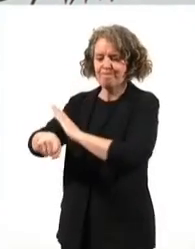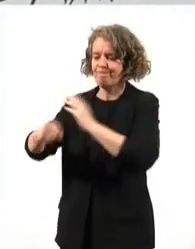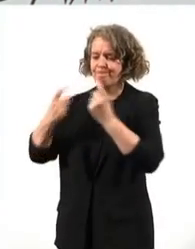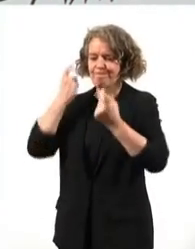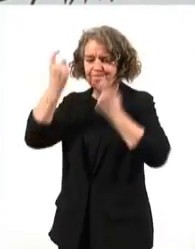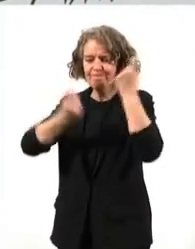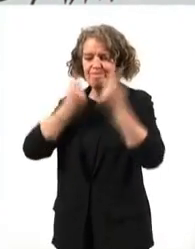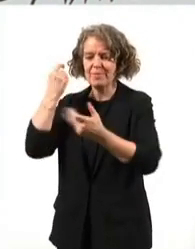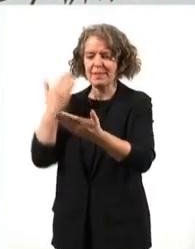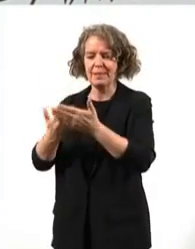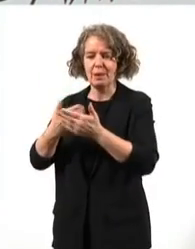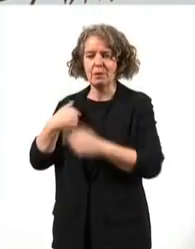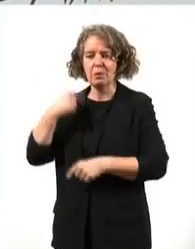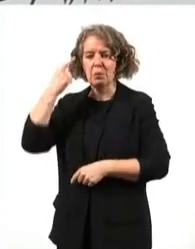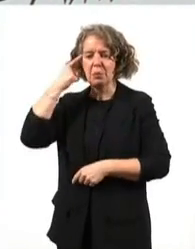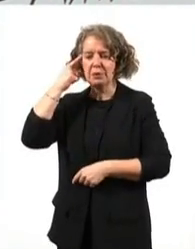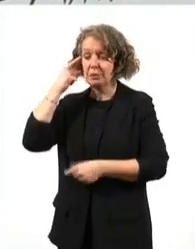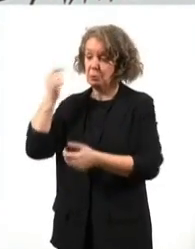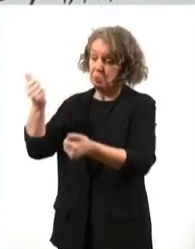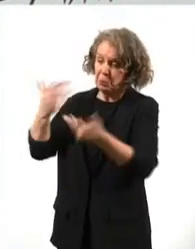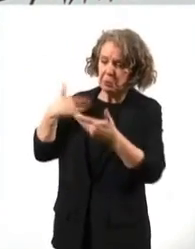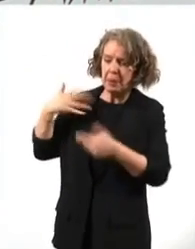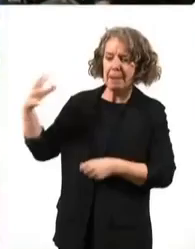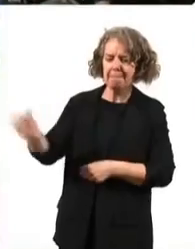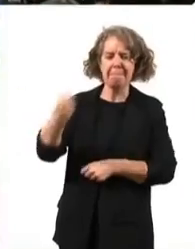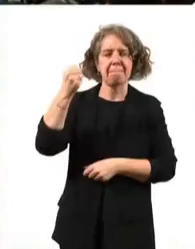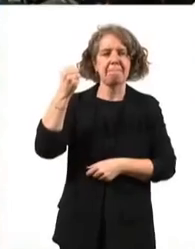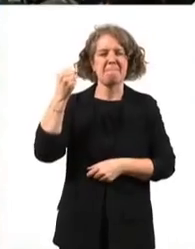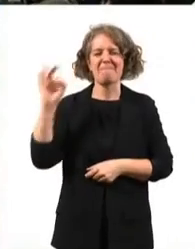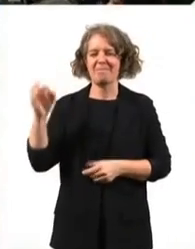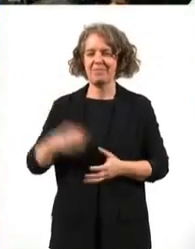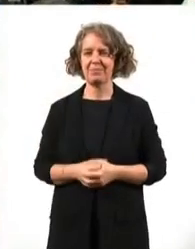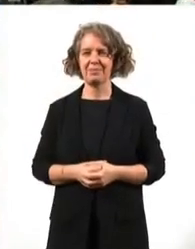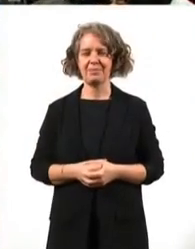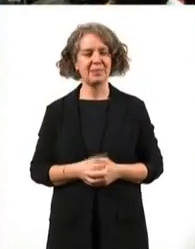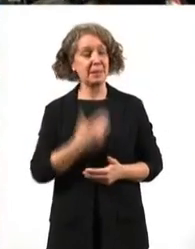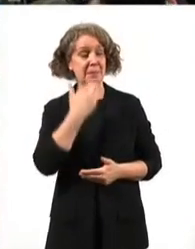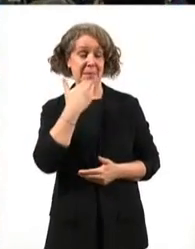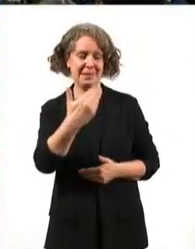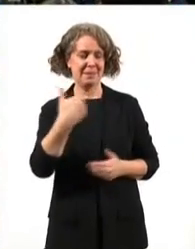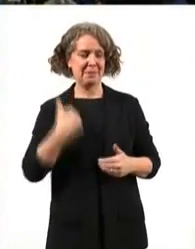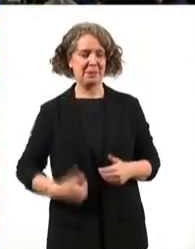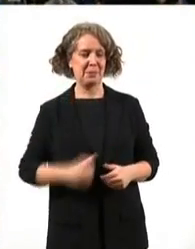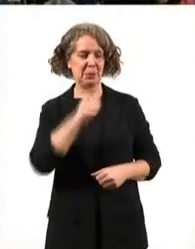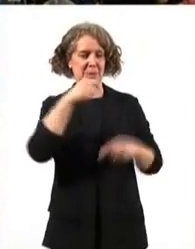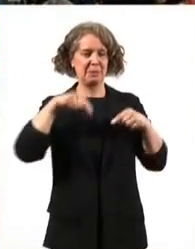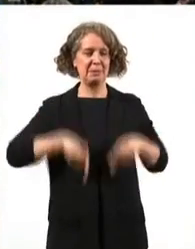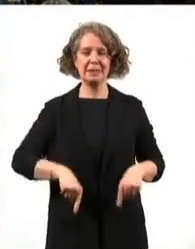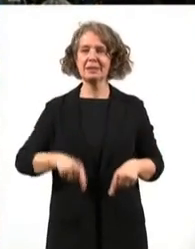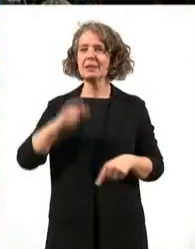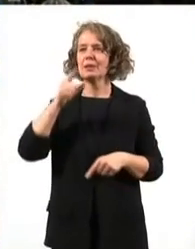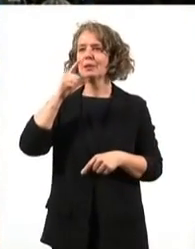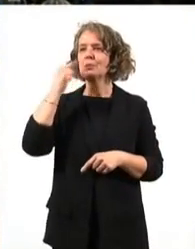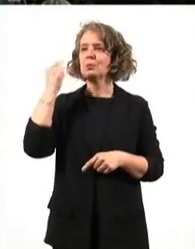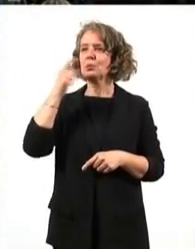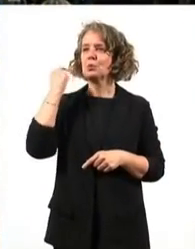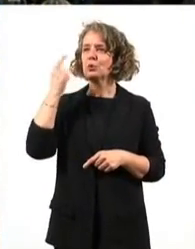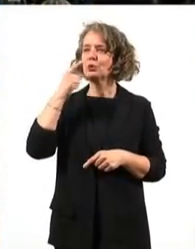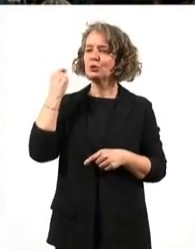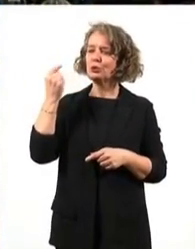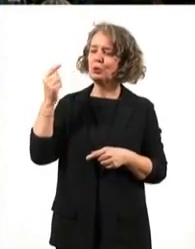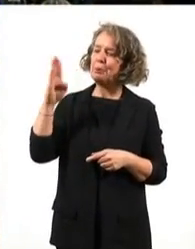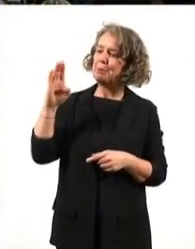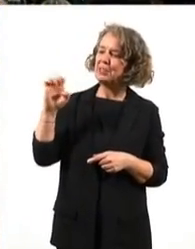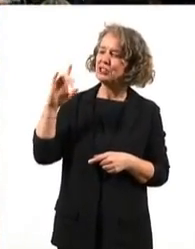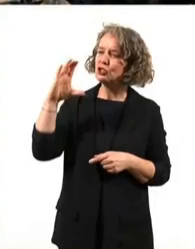On va reprendre cette suggestion. Merci Madame la Première Ministre. Monsieur le Ministre, cher Christophe Béchu, vous vouliez